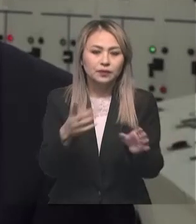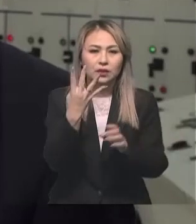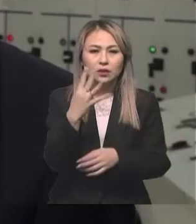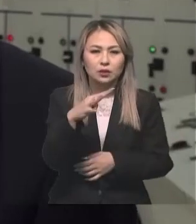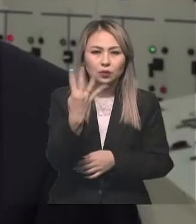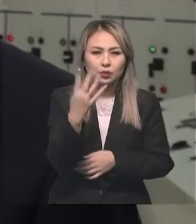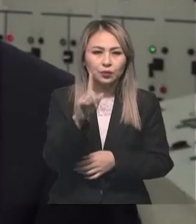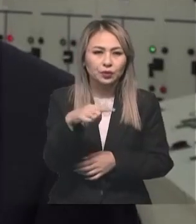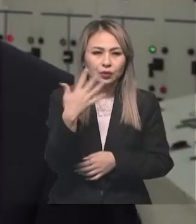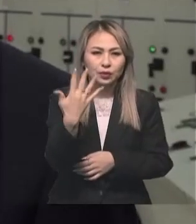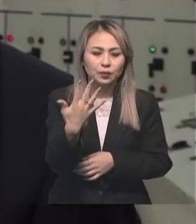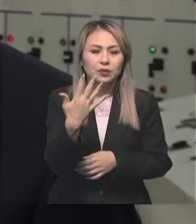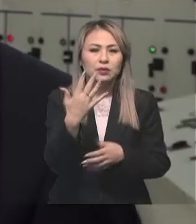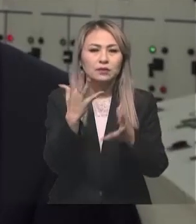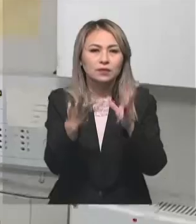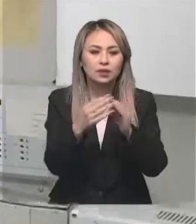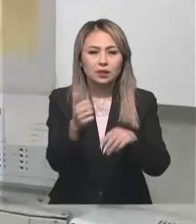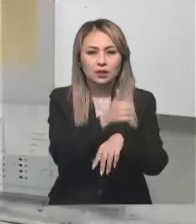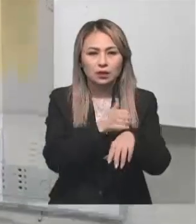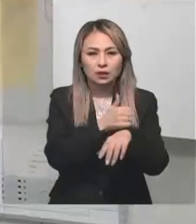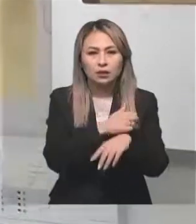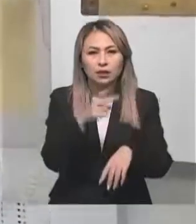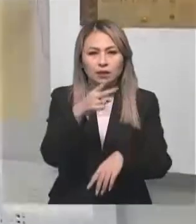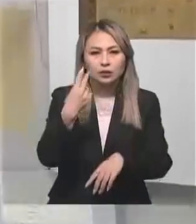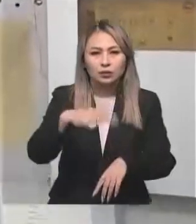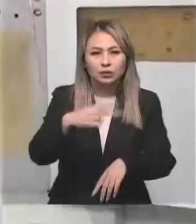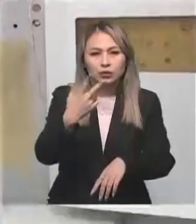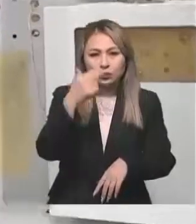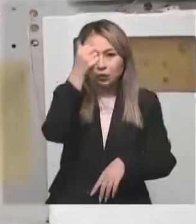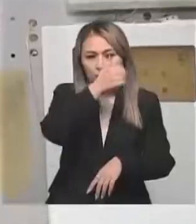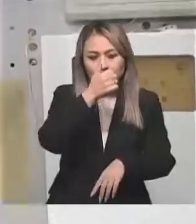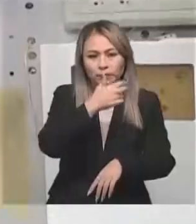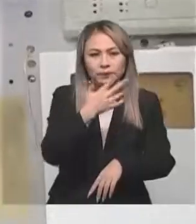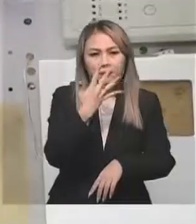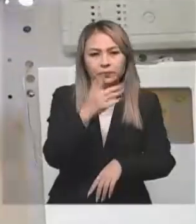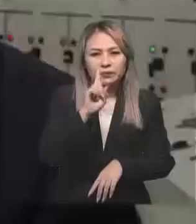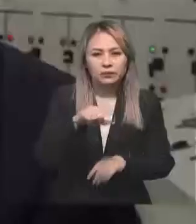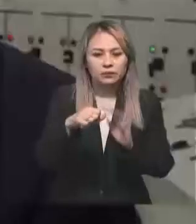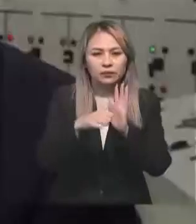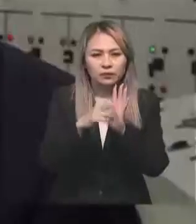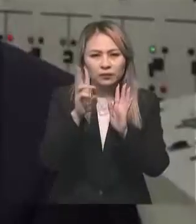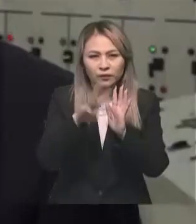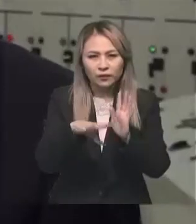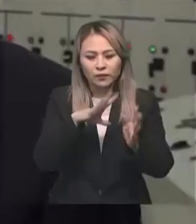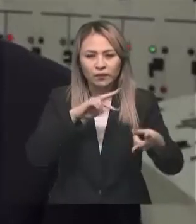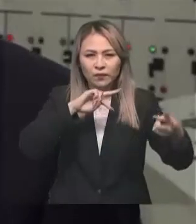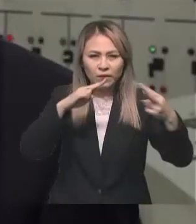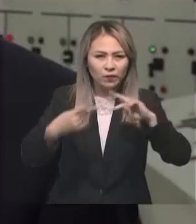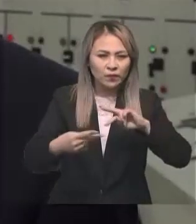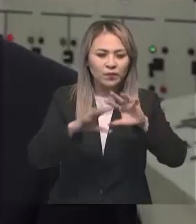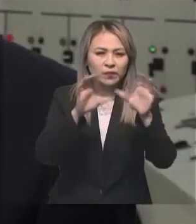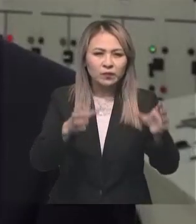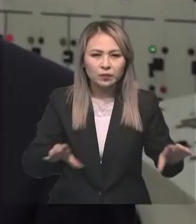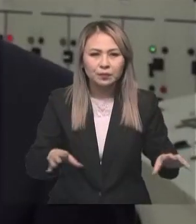44,5 мегаватт. Сағатына өндіретіні 2023 жылы біздер 5-6 километр жылу желілерін